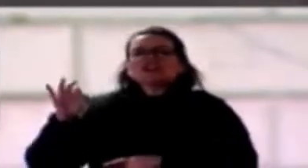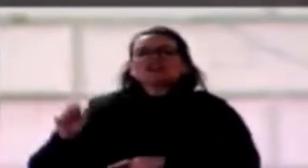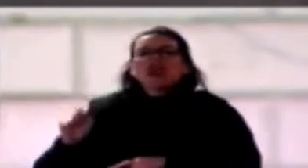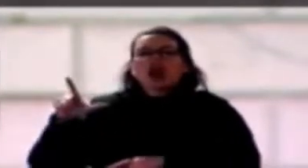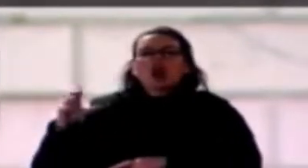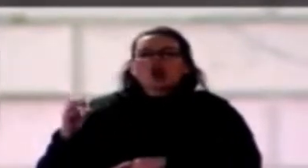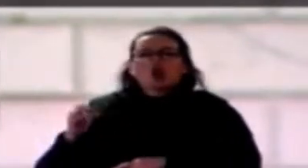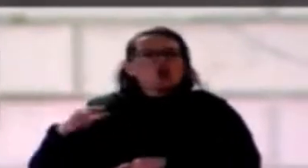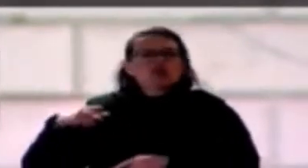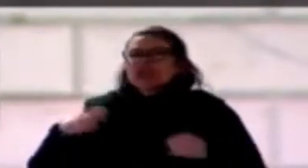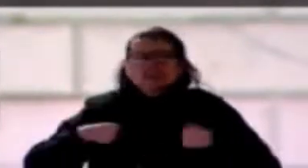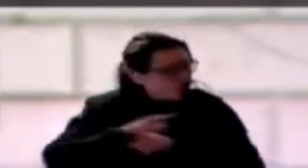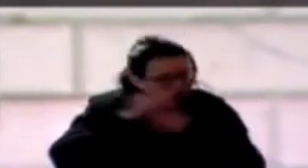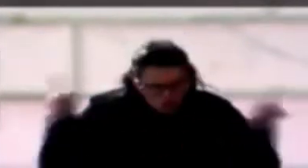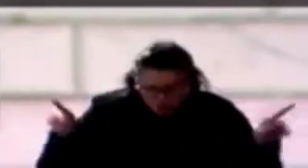non io.